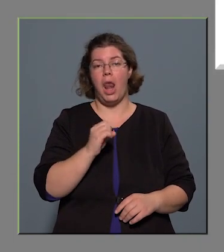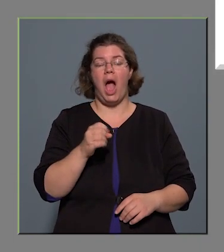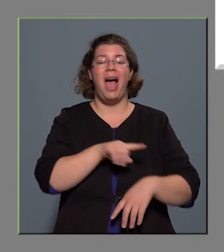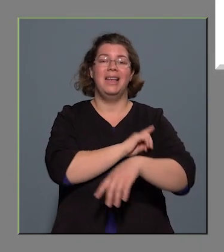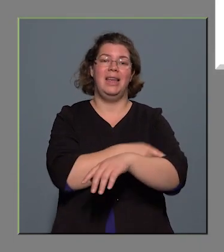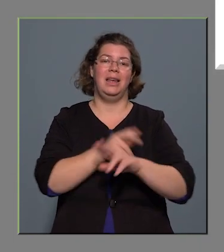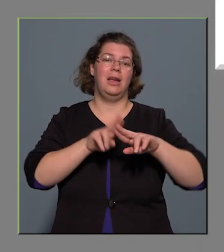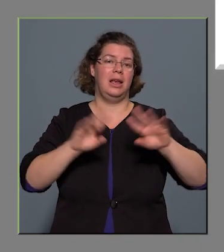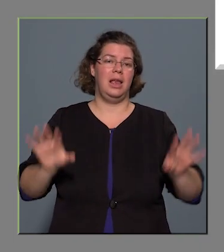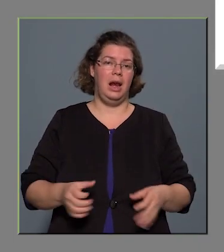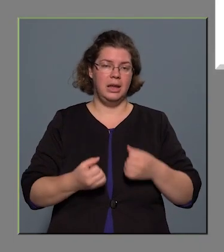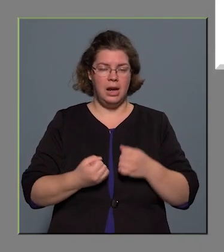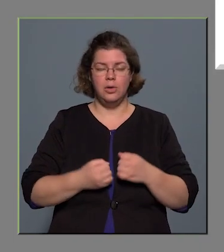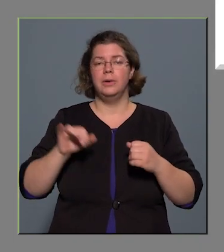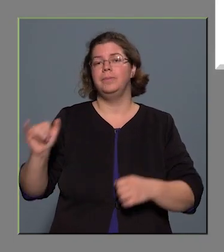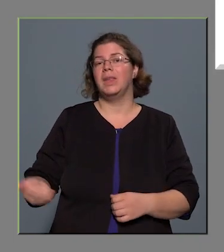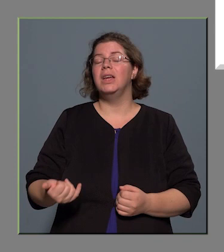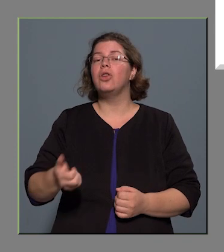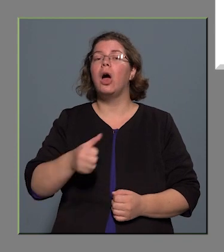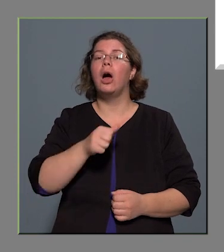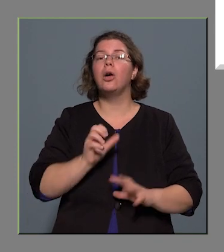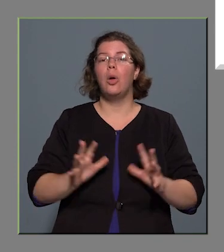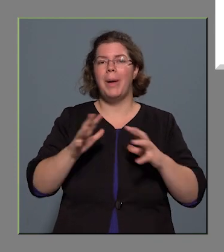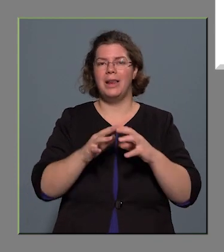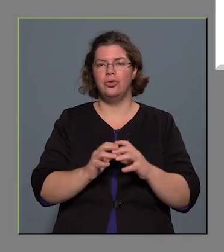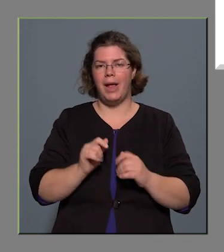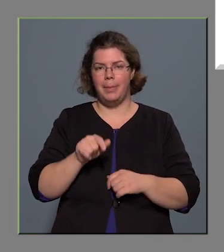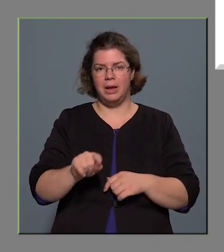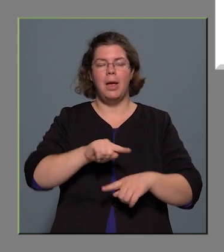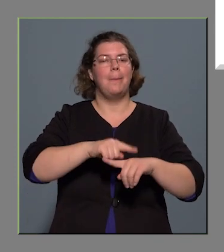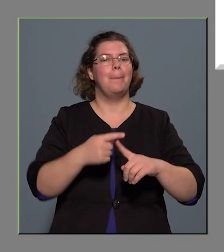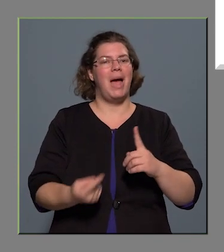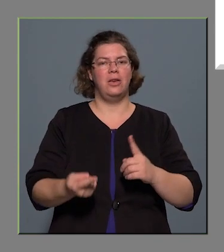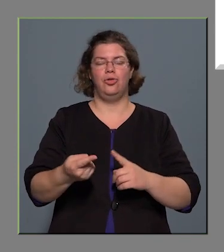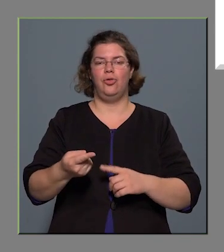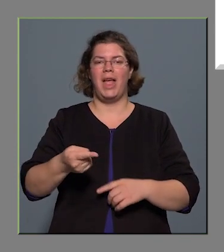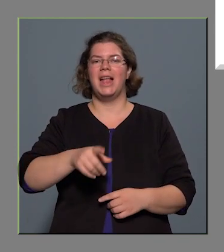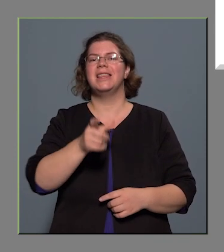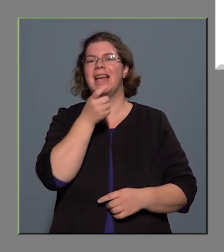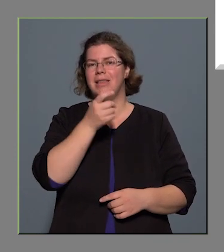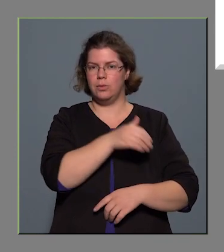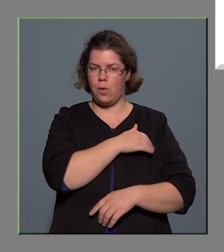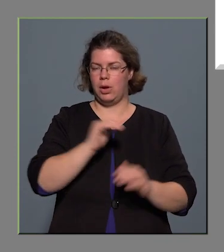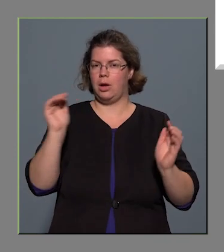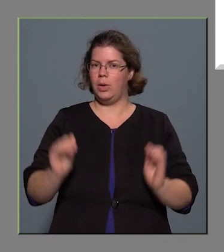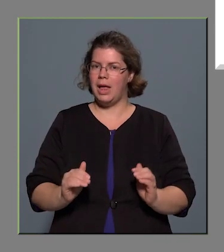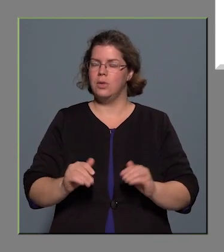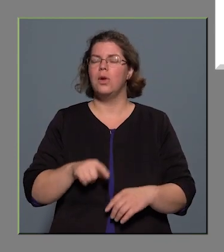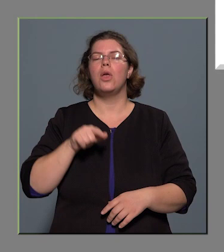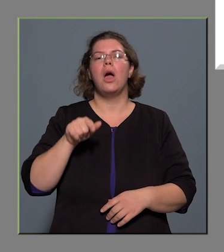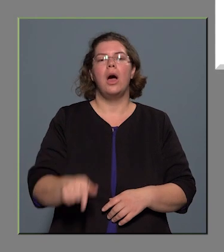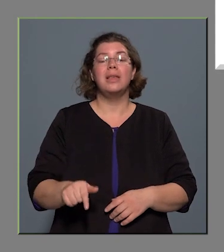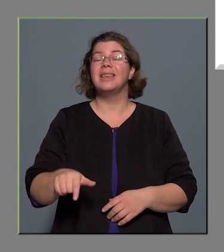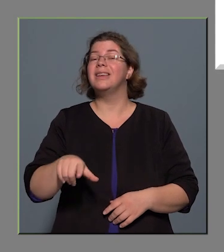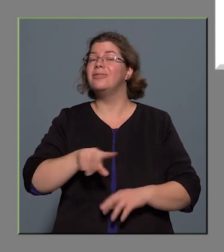energiarendszer jöjjön létre, és a globális felmelegedés 1,5 Celsius fokra korlátozódjon, a világnak 2030-ig meg